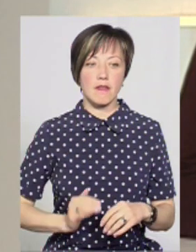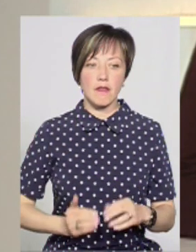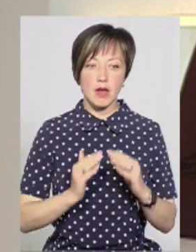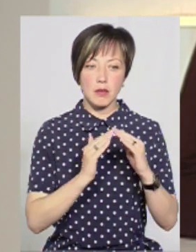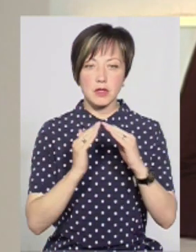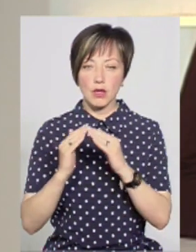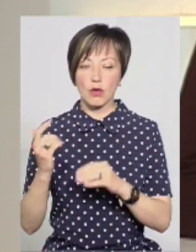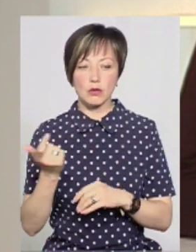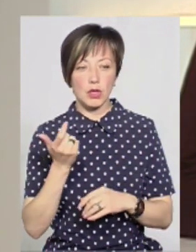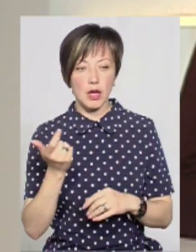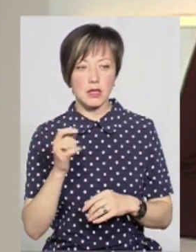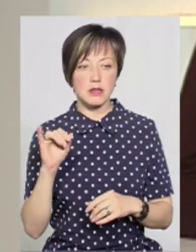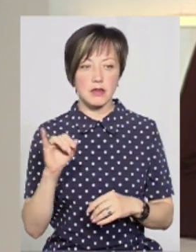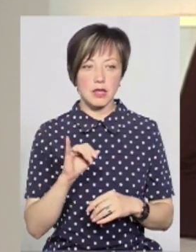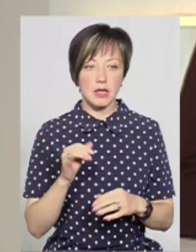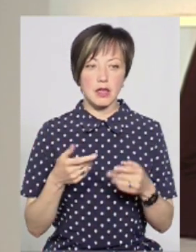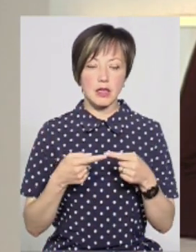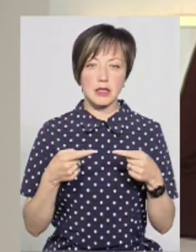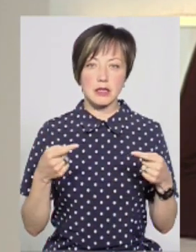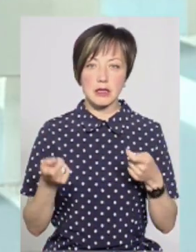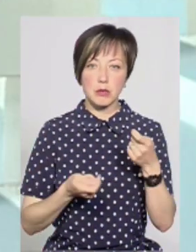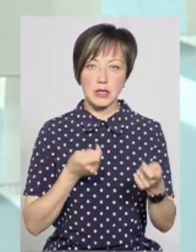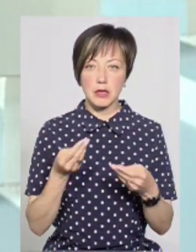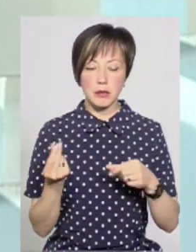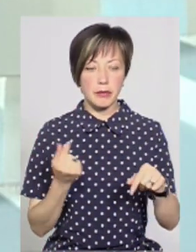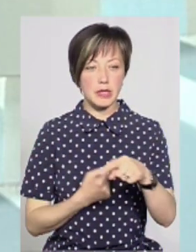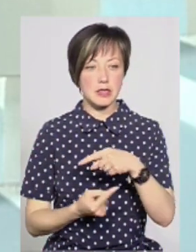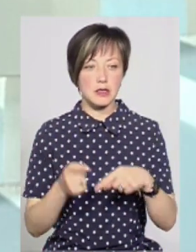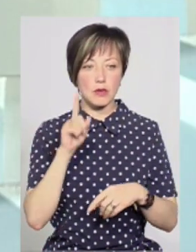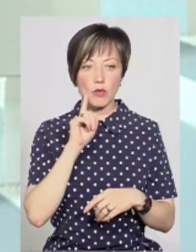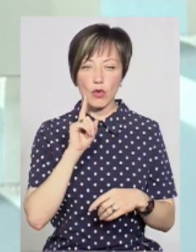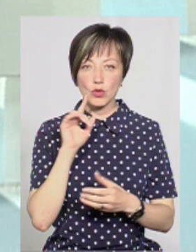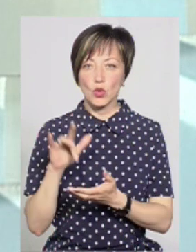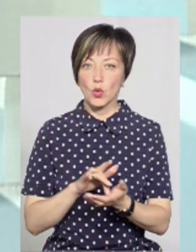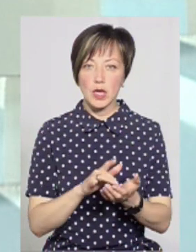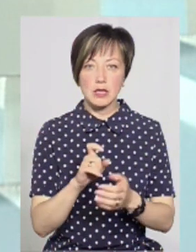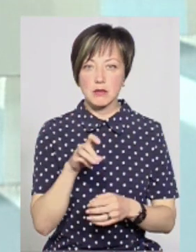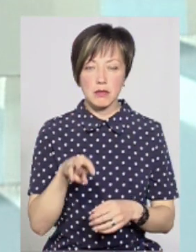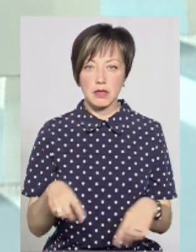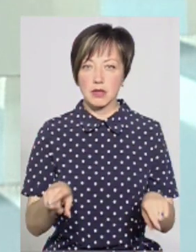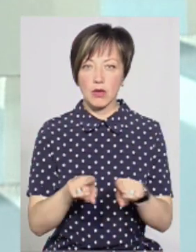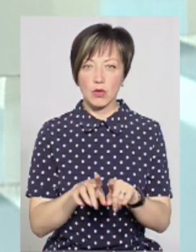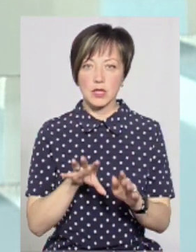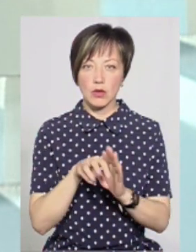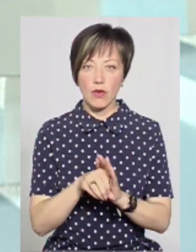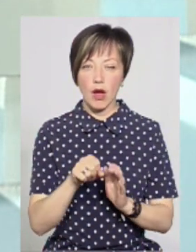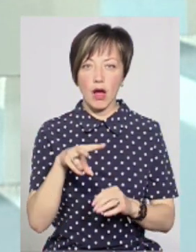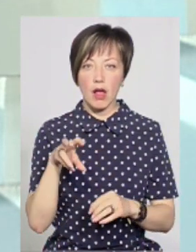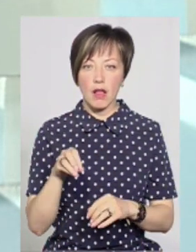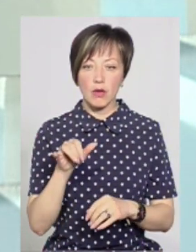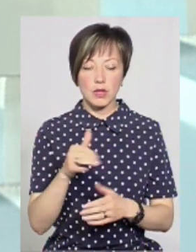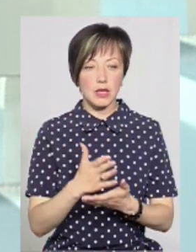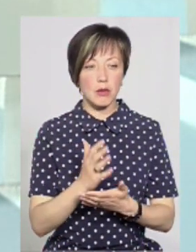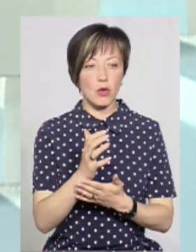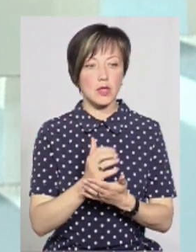фермерські господарства, і якийсь дрібний бізнес. Ну, тобто поки що туризм не є в них такою складовою, але оскільки в них